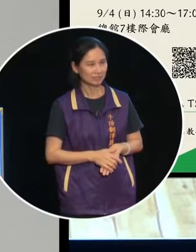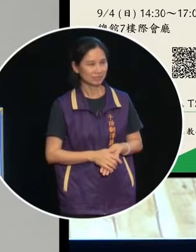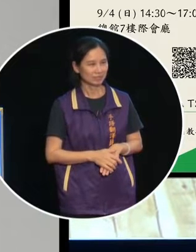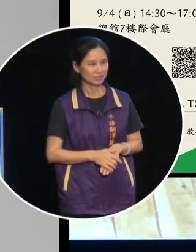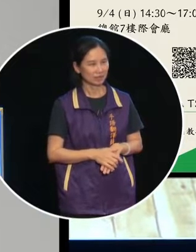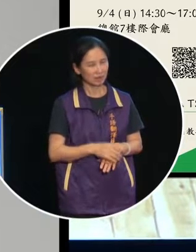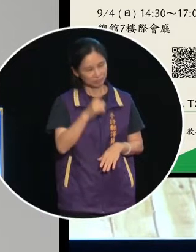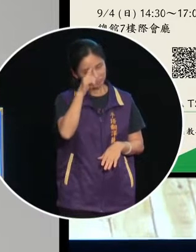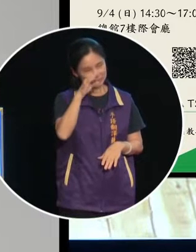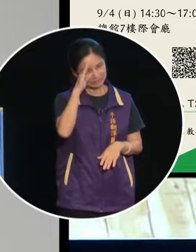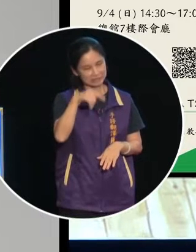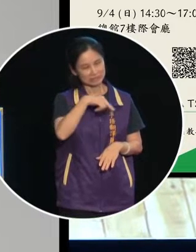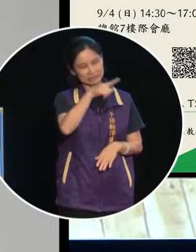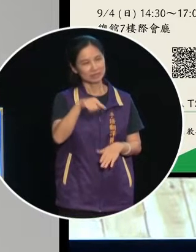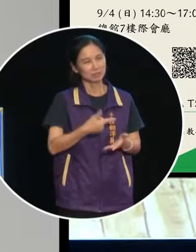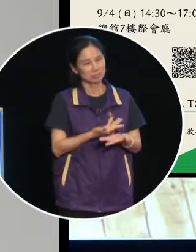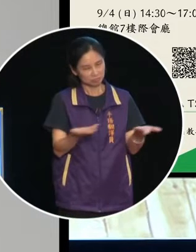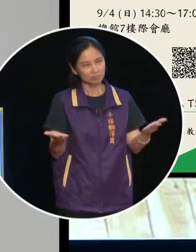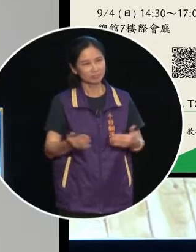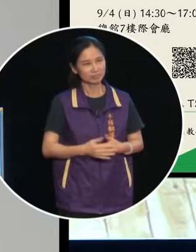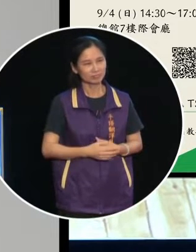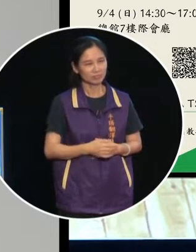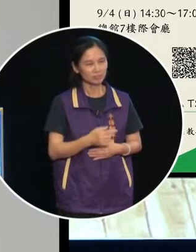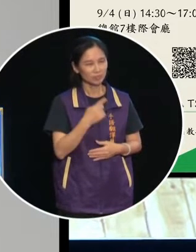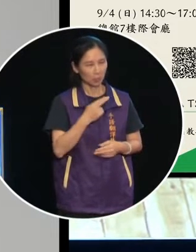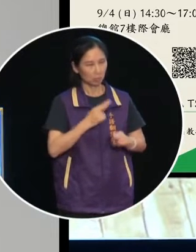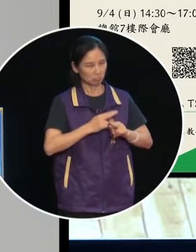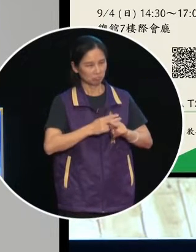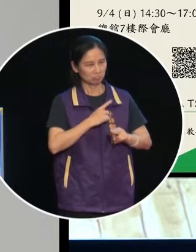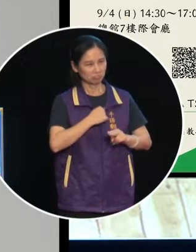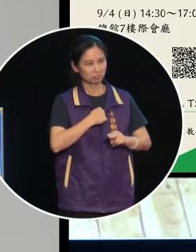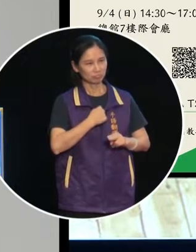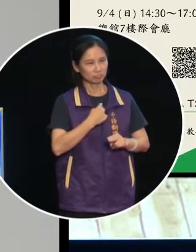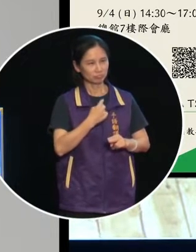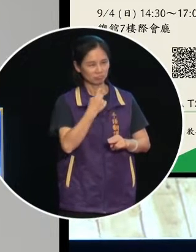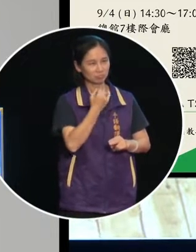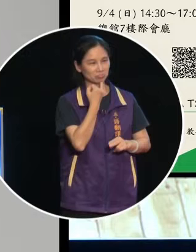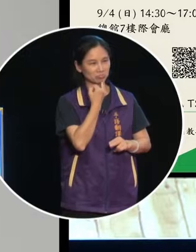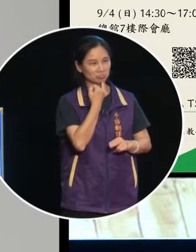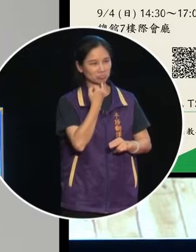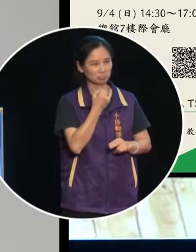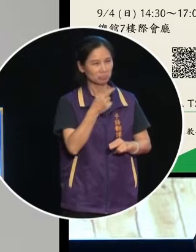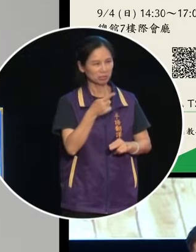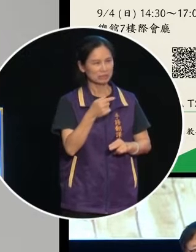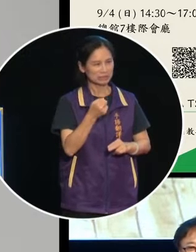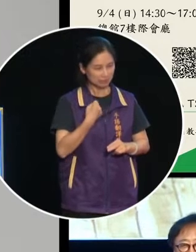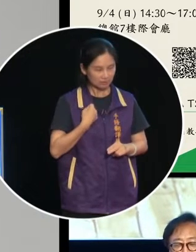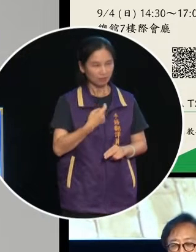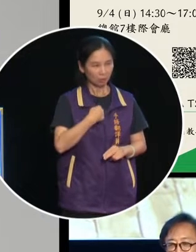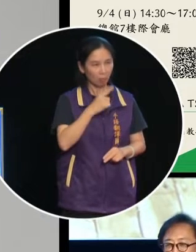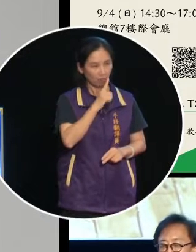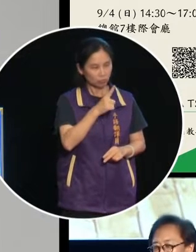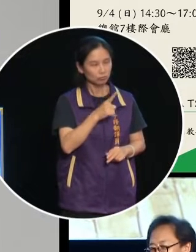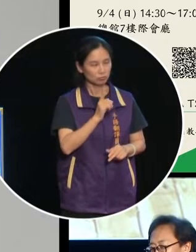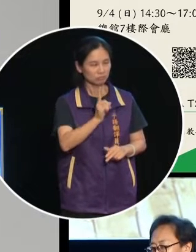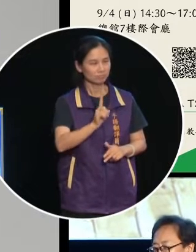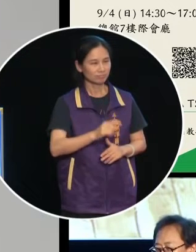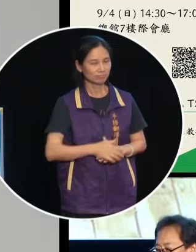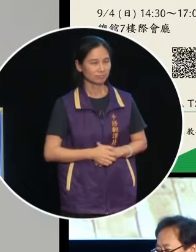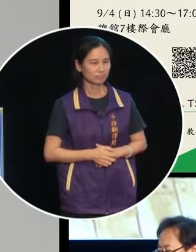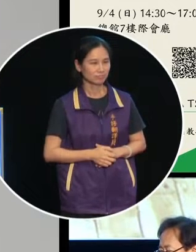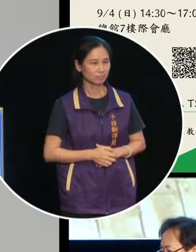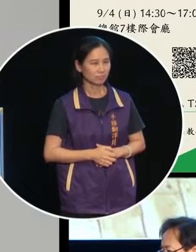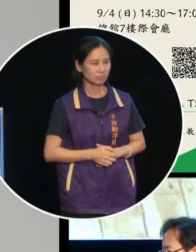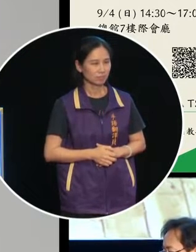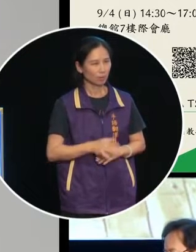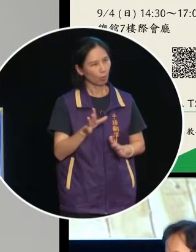谅。不过还是我相信我可以大家理解我要讲的话。那有时候我